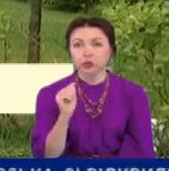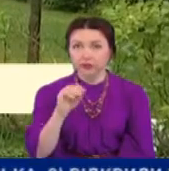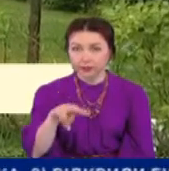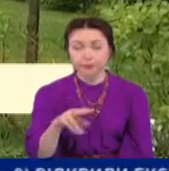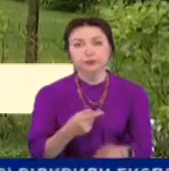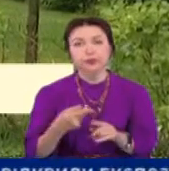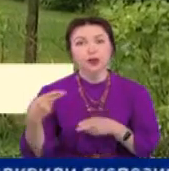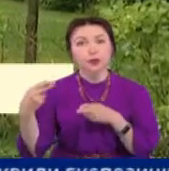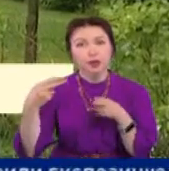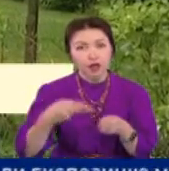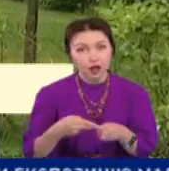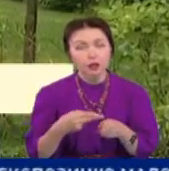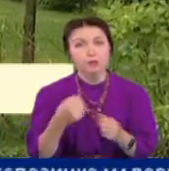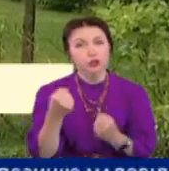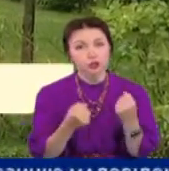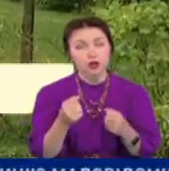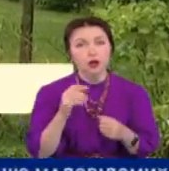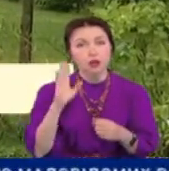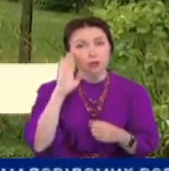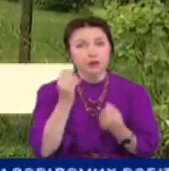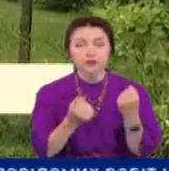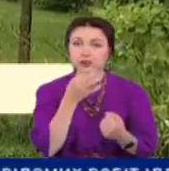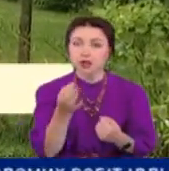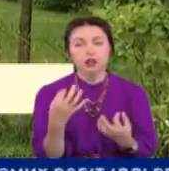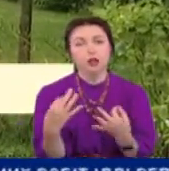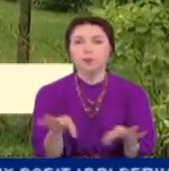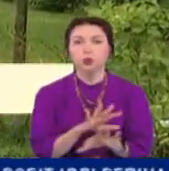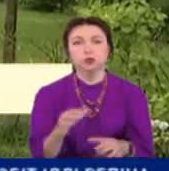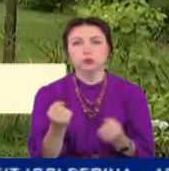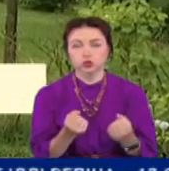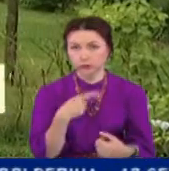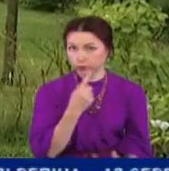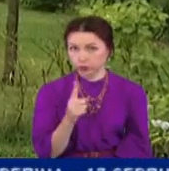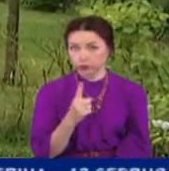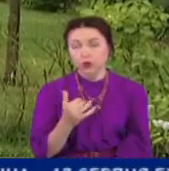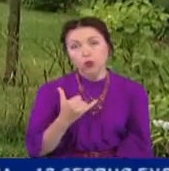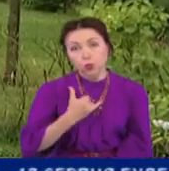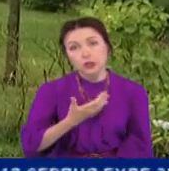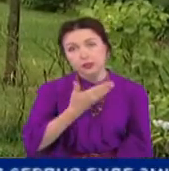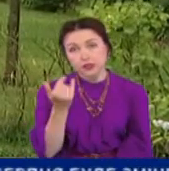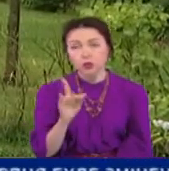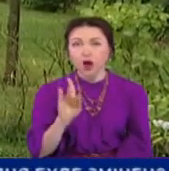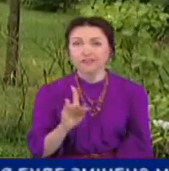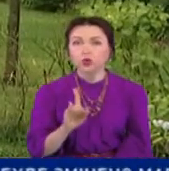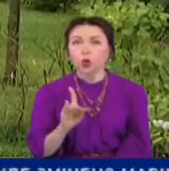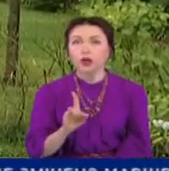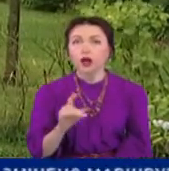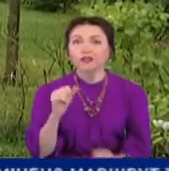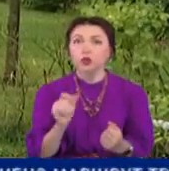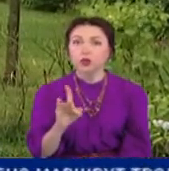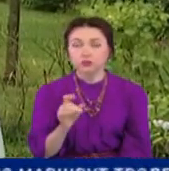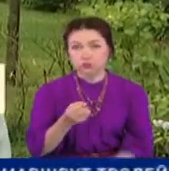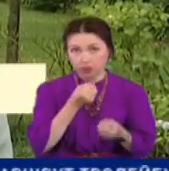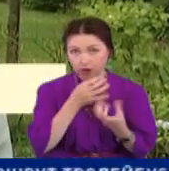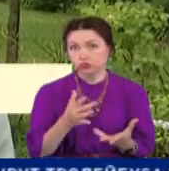що нас в машину не пустять. Вот. І я говорю, чому? Вони кажуть, у нас нету автокресла. Я говорю, хорошо, давайте